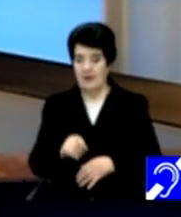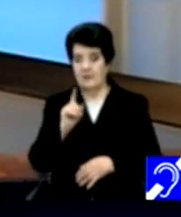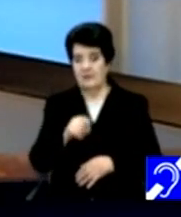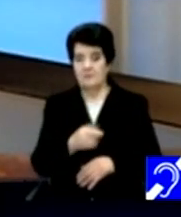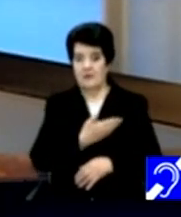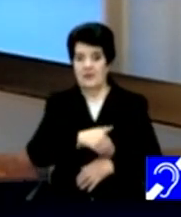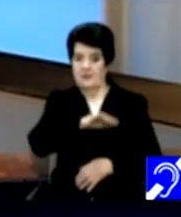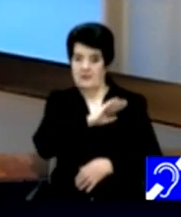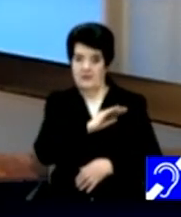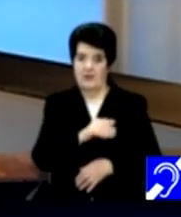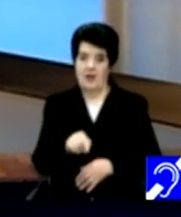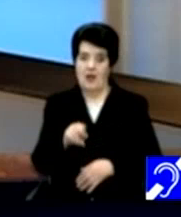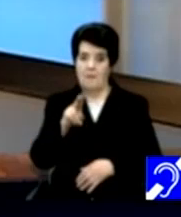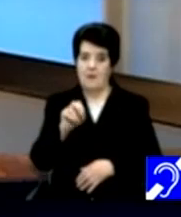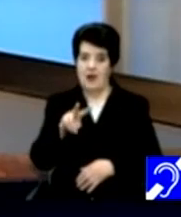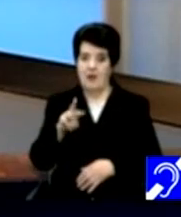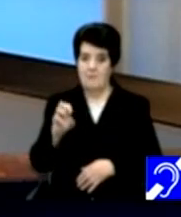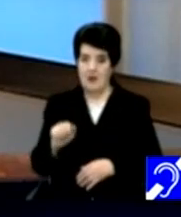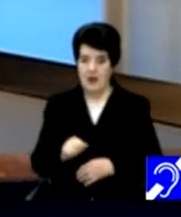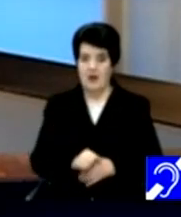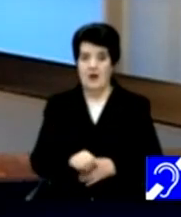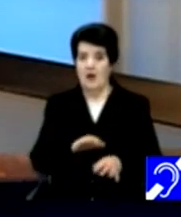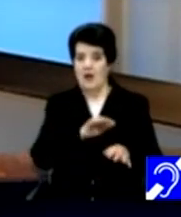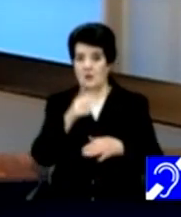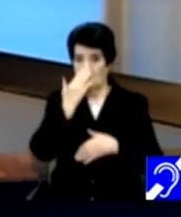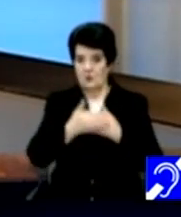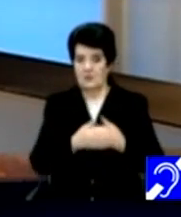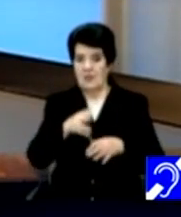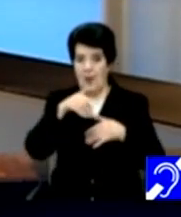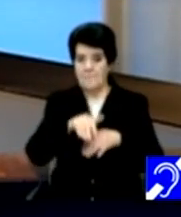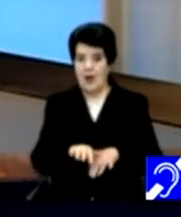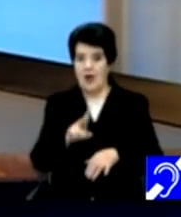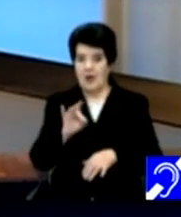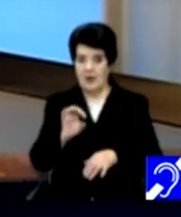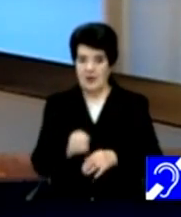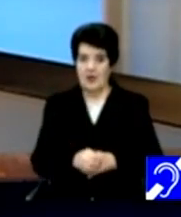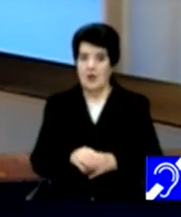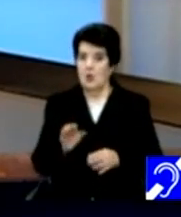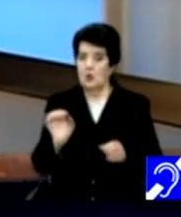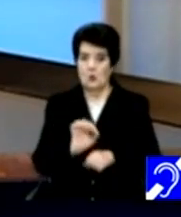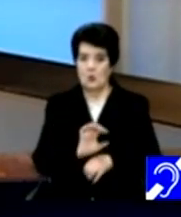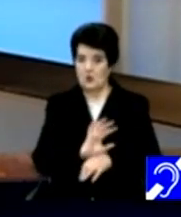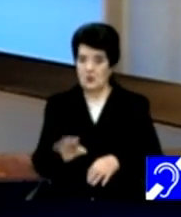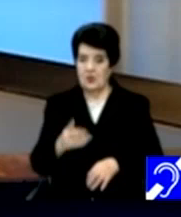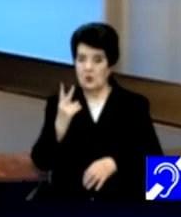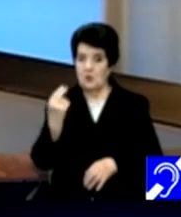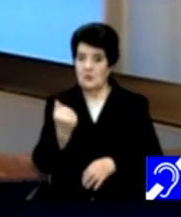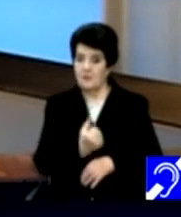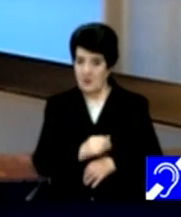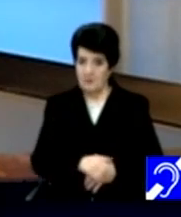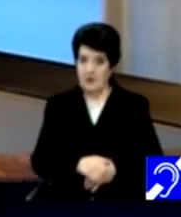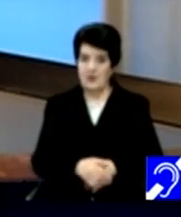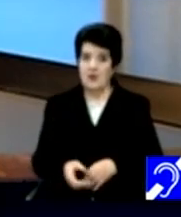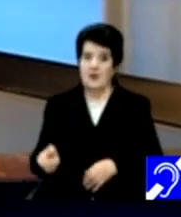spaniolă La Palma a ajuns la mare. Iată imaginele spectaculoase ale erupției care nu încetează de mai bine de o săptămână și a